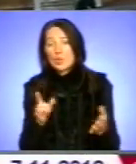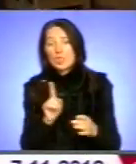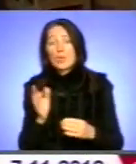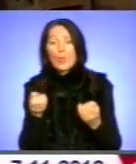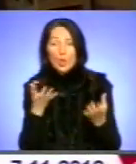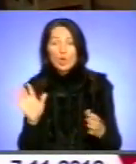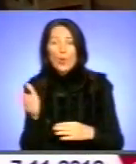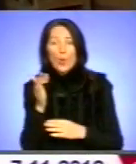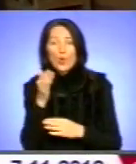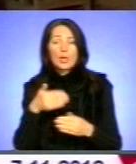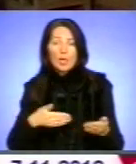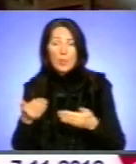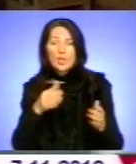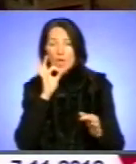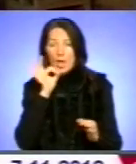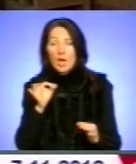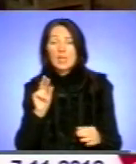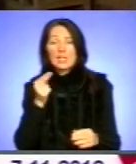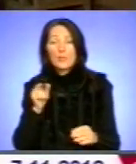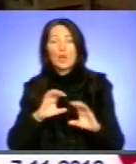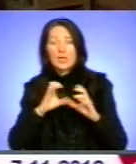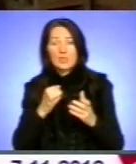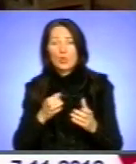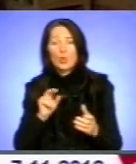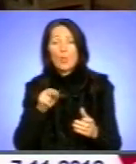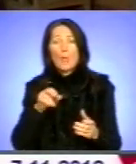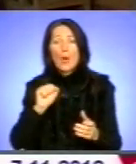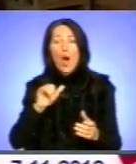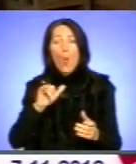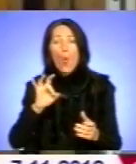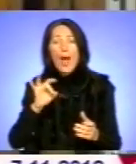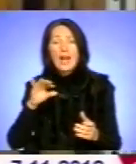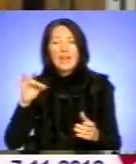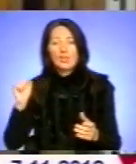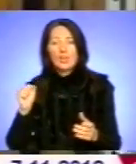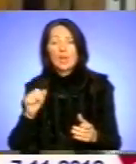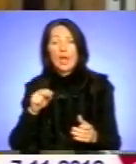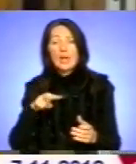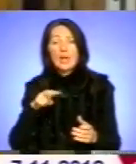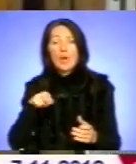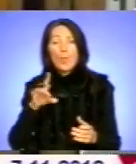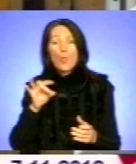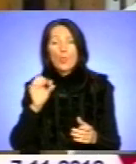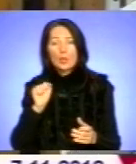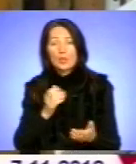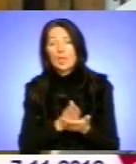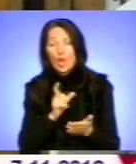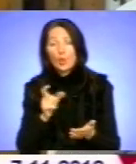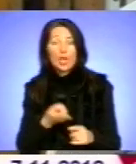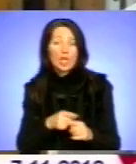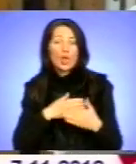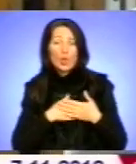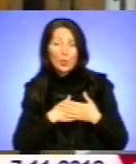пішки, каже чемпіонка світу з паверліфтингу тернополянка Лілія Проць. Є люди, які люблять потанцювати, є люди, які просто